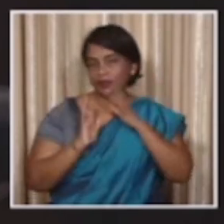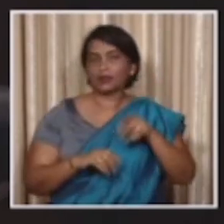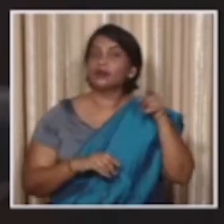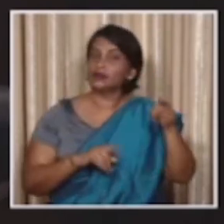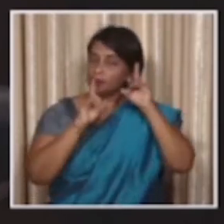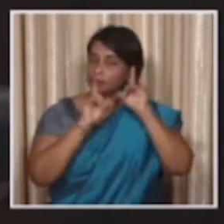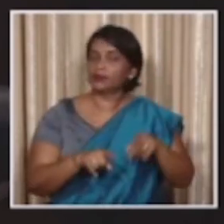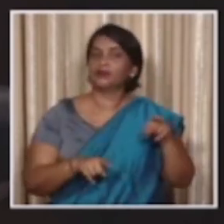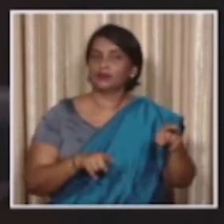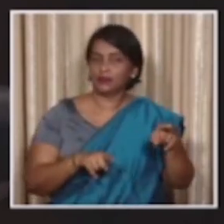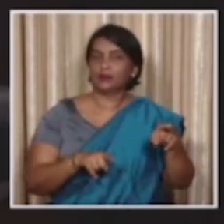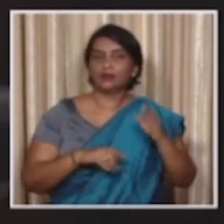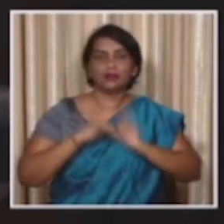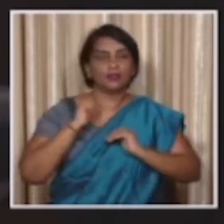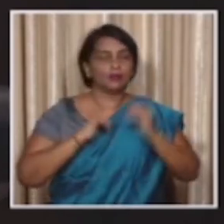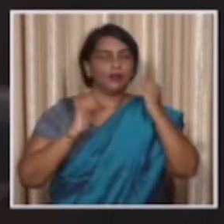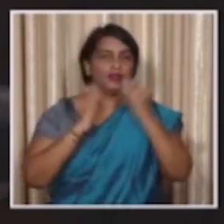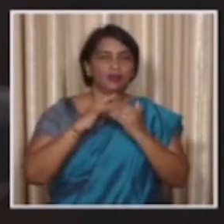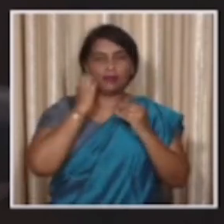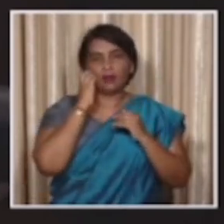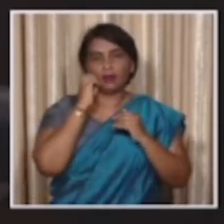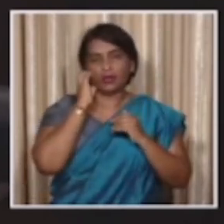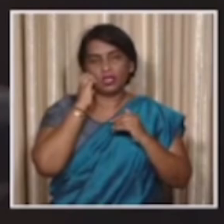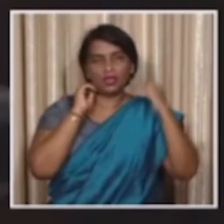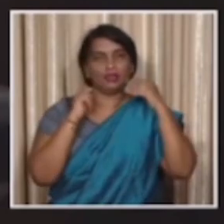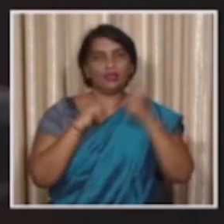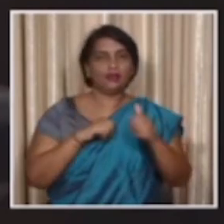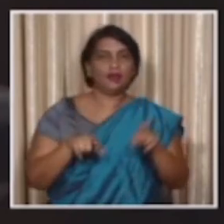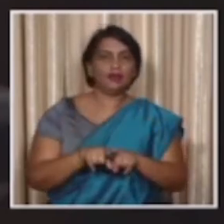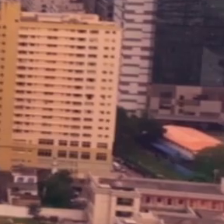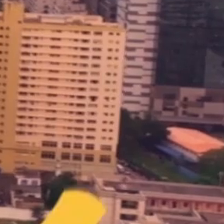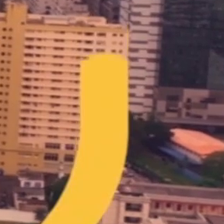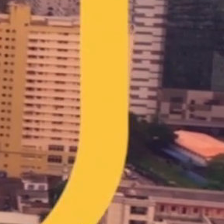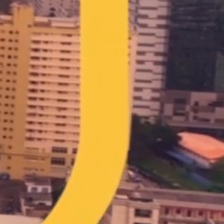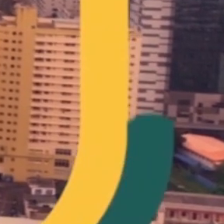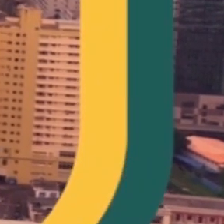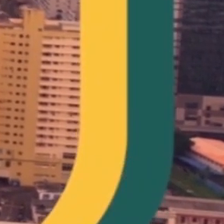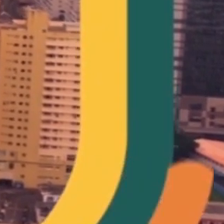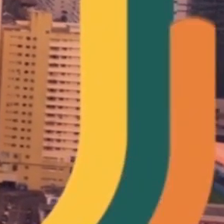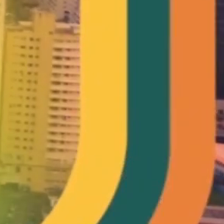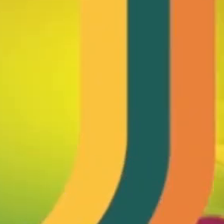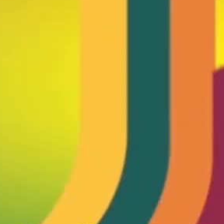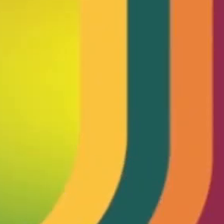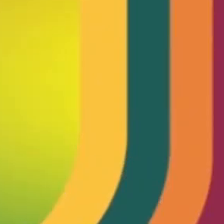ඒ පිළිබඳව යම් කිසි ක්‍රියාමාර්ගයක් ගන්න නැත්? අපි දන්නවා ගරු අධිකරණයේ මේ වෙනකොට නඩුවක් තිබෙනවා.